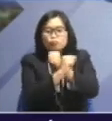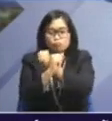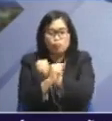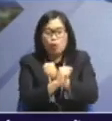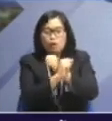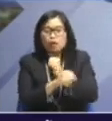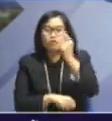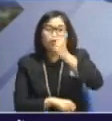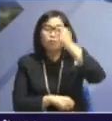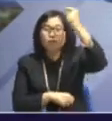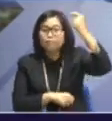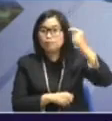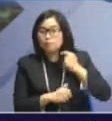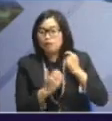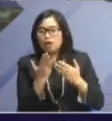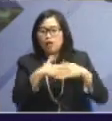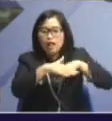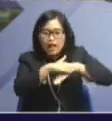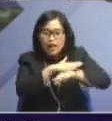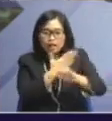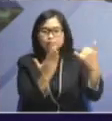แรงของประเทศเพื่อนบ้านนั่นก็คือประเทศเมียนมาค่ะ